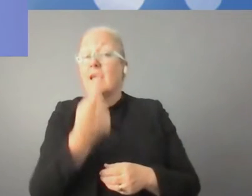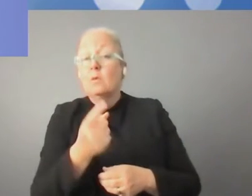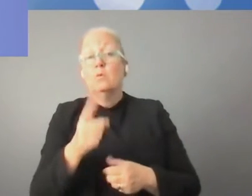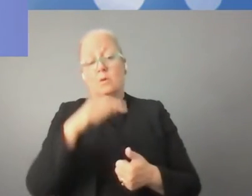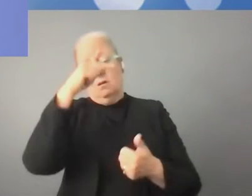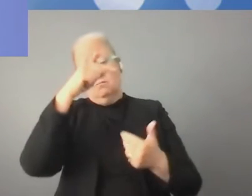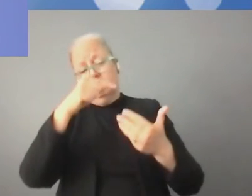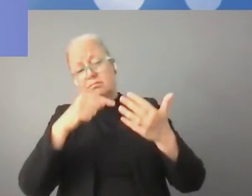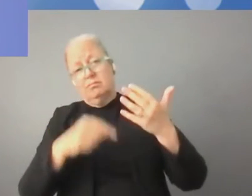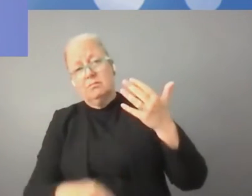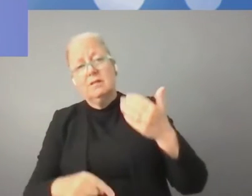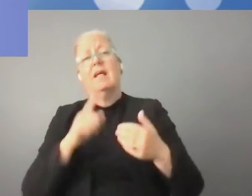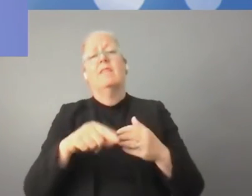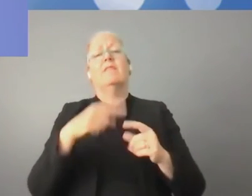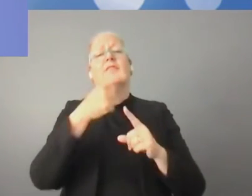взялись за работу.